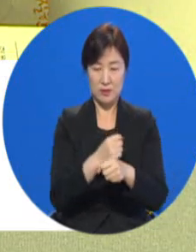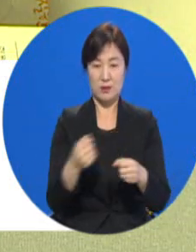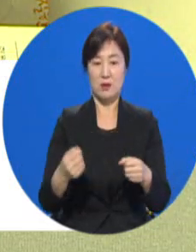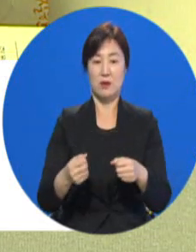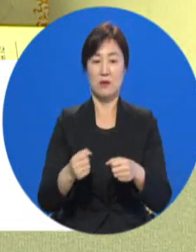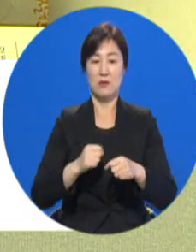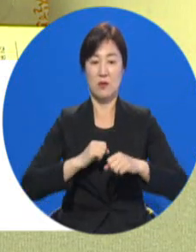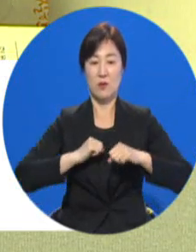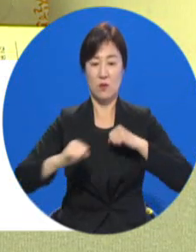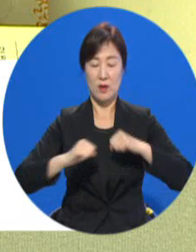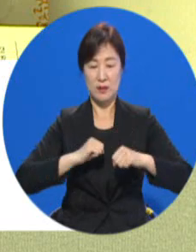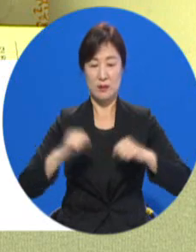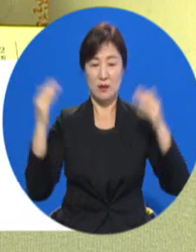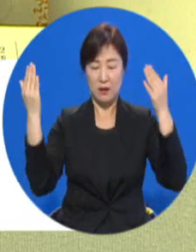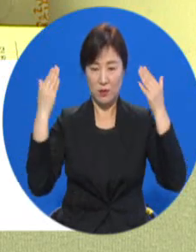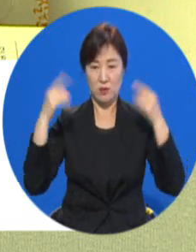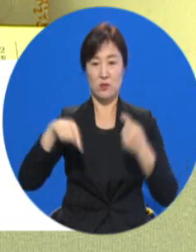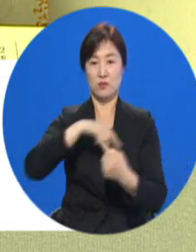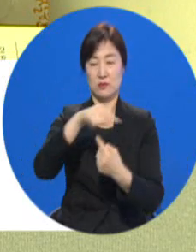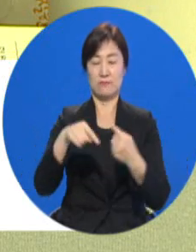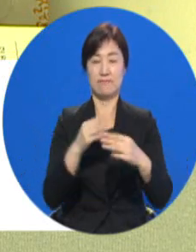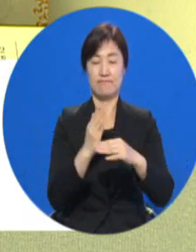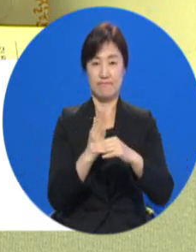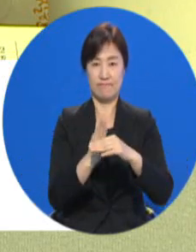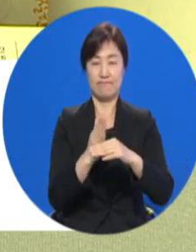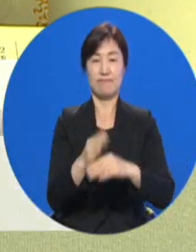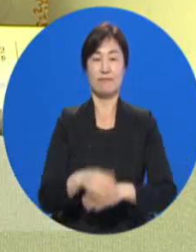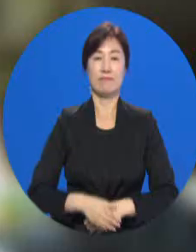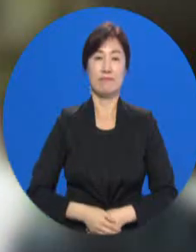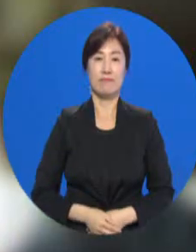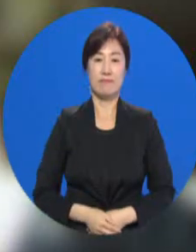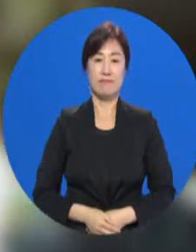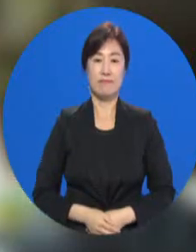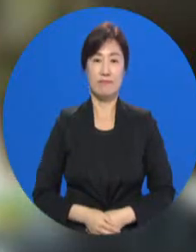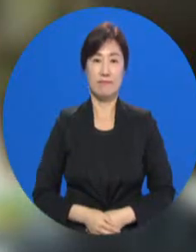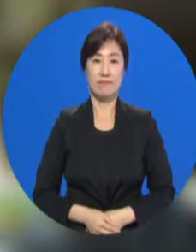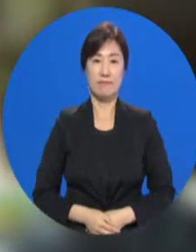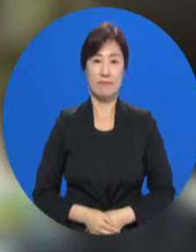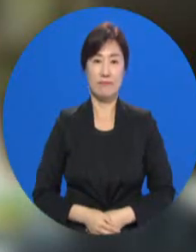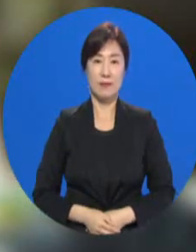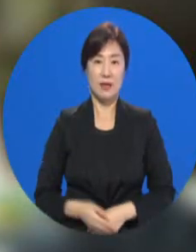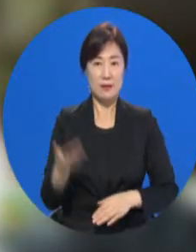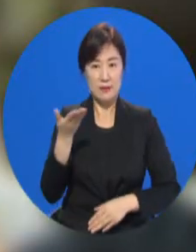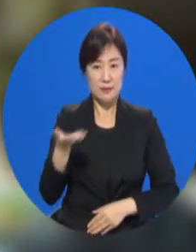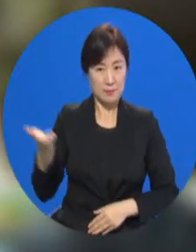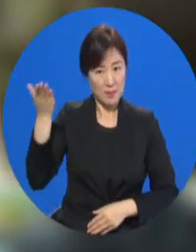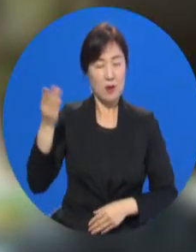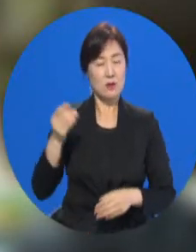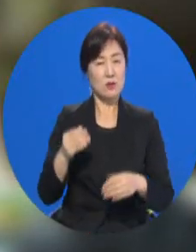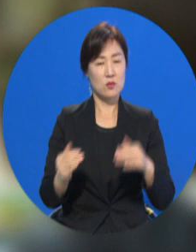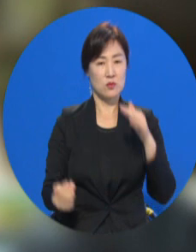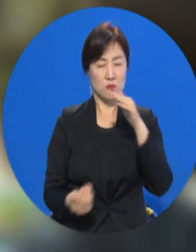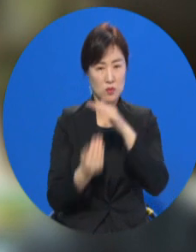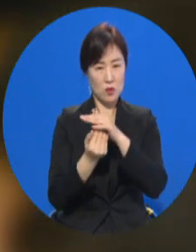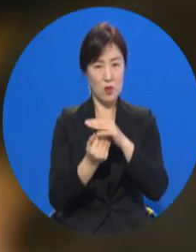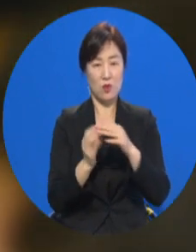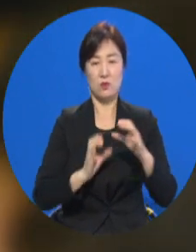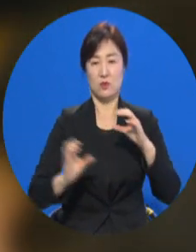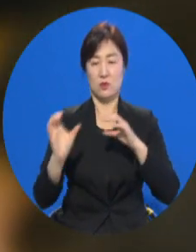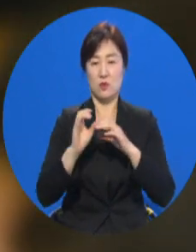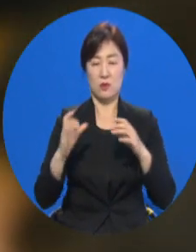스포츠클럽 활성화학교 등을 운영하고 있습니다. 상급학교로 갈수록 비만율은 증가하고